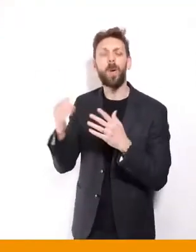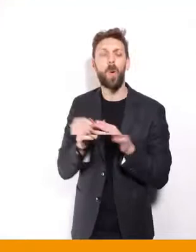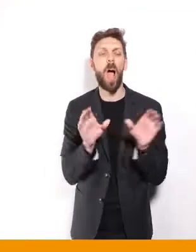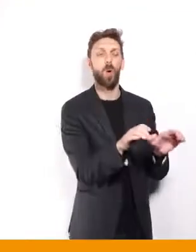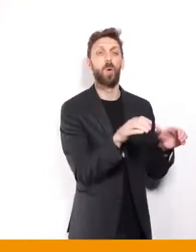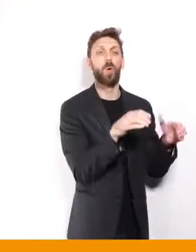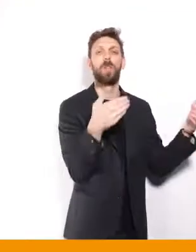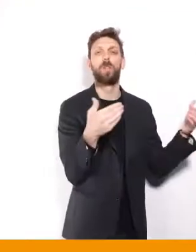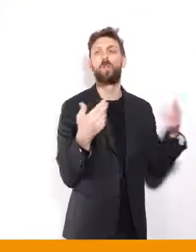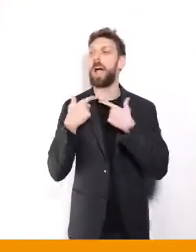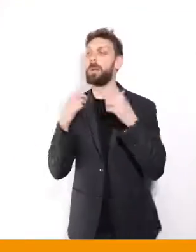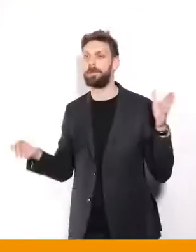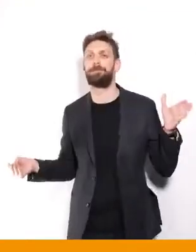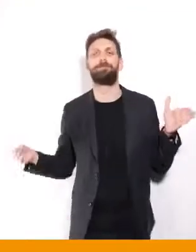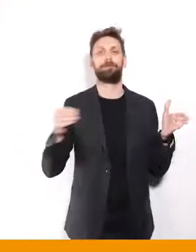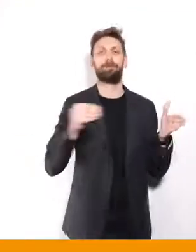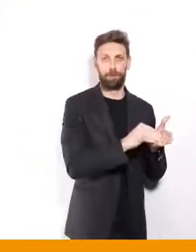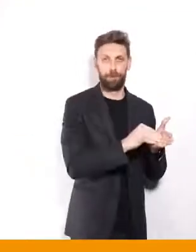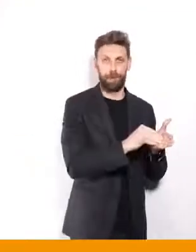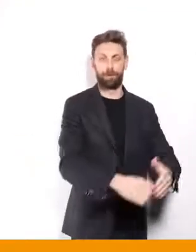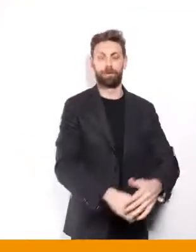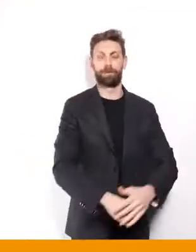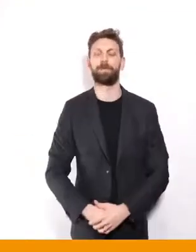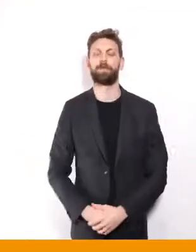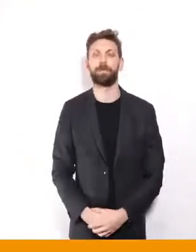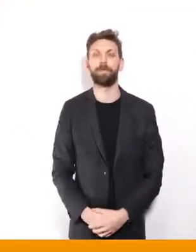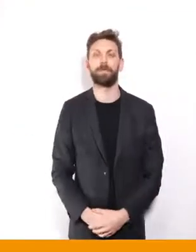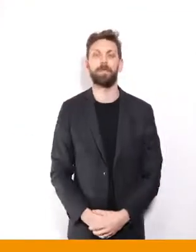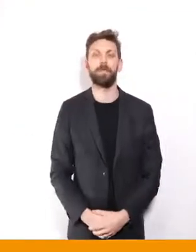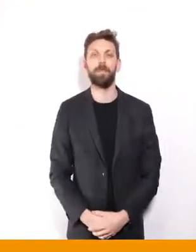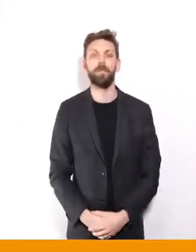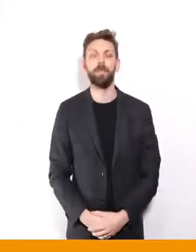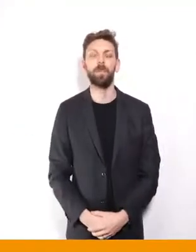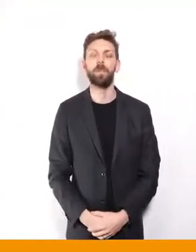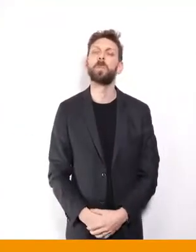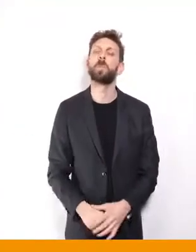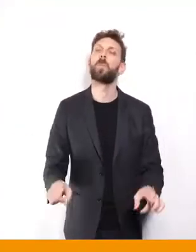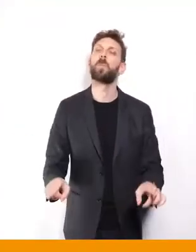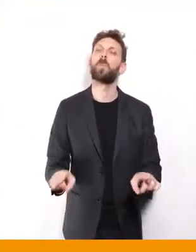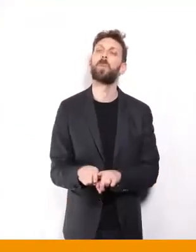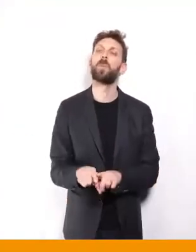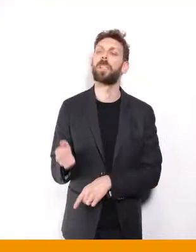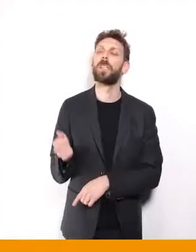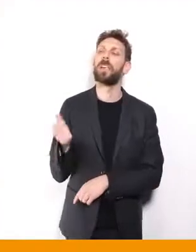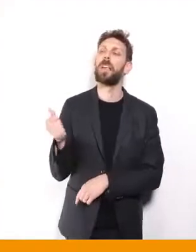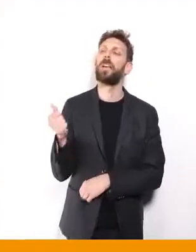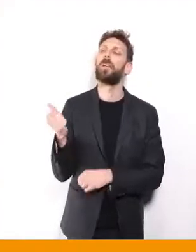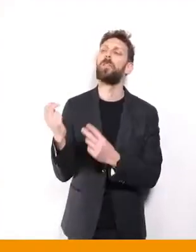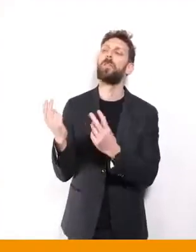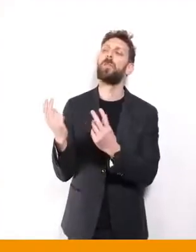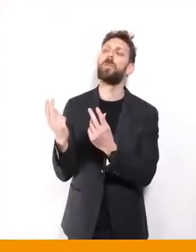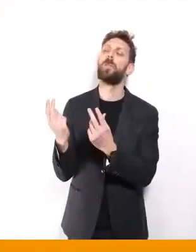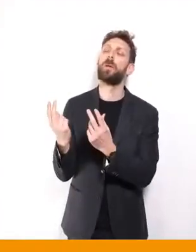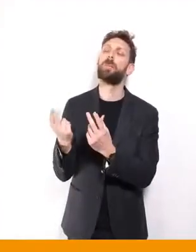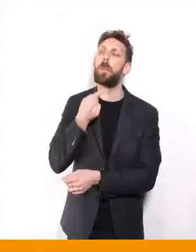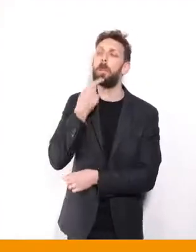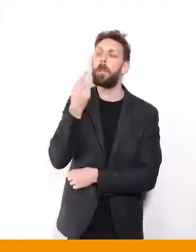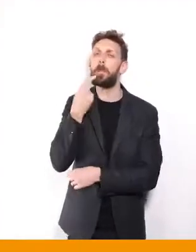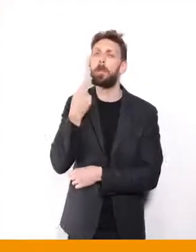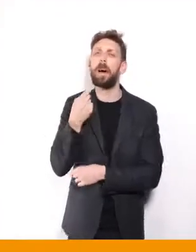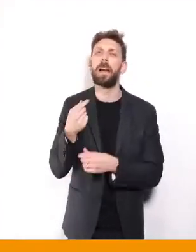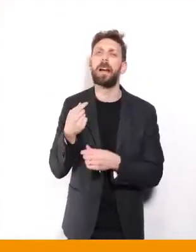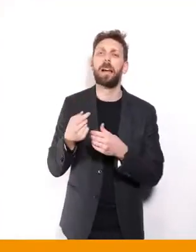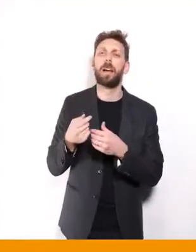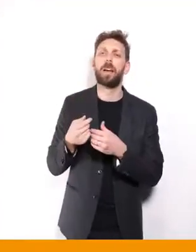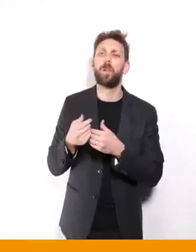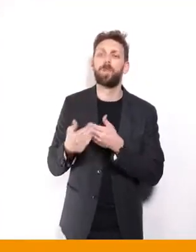Constitution. Peut-être vous évoquiez aussi finalement la co-construction ou le fait de travailler avec